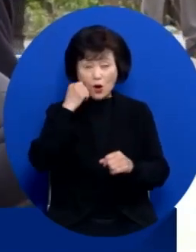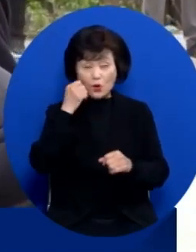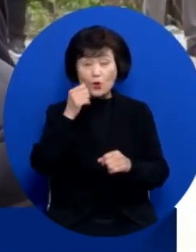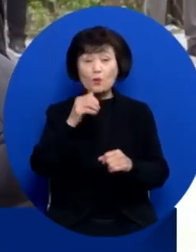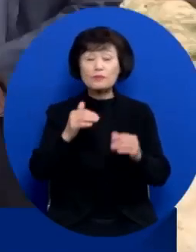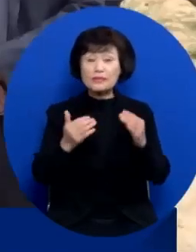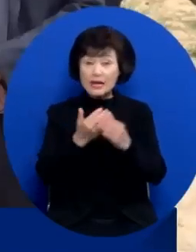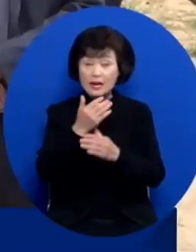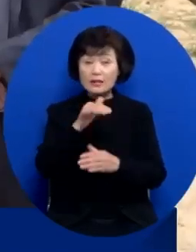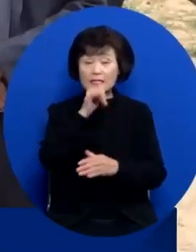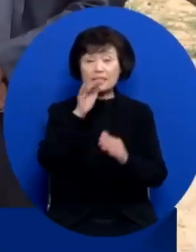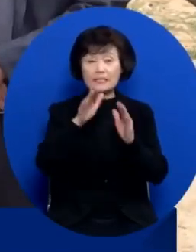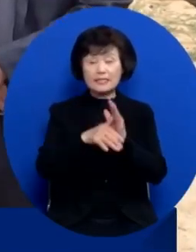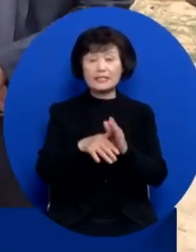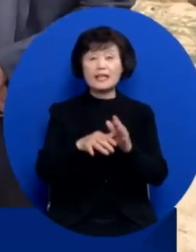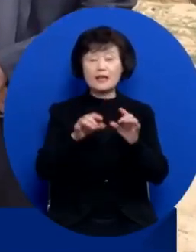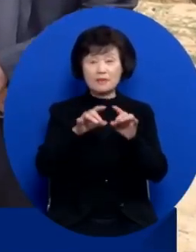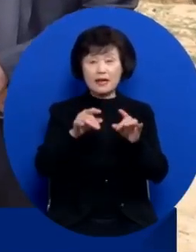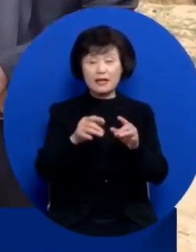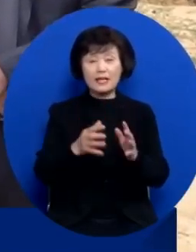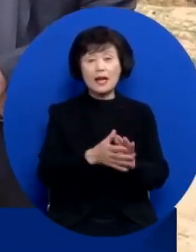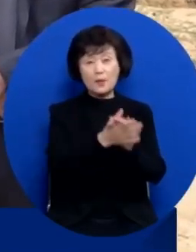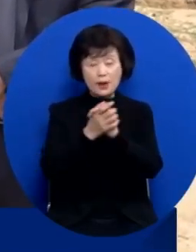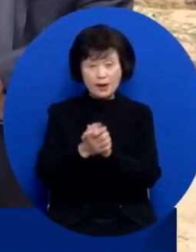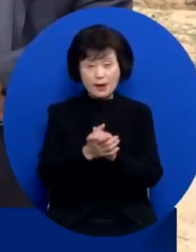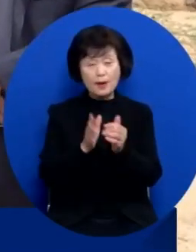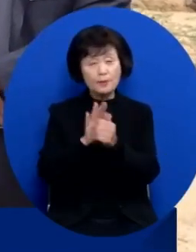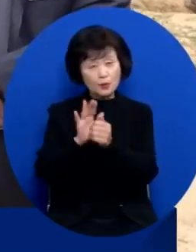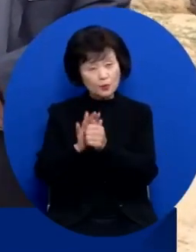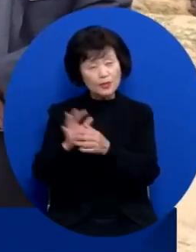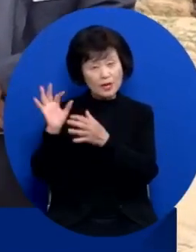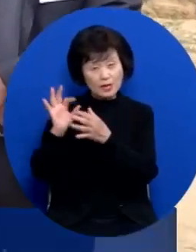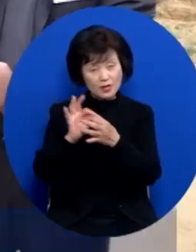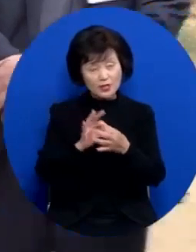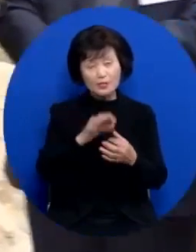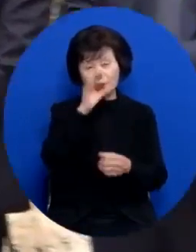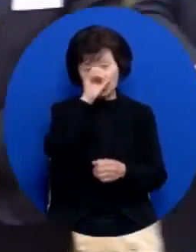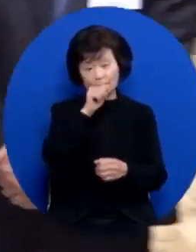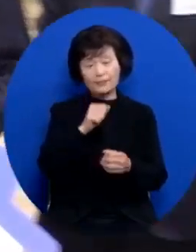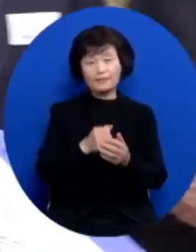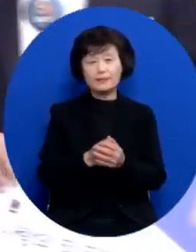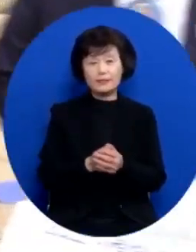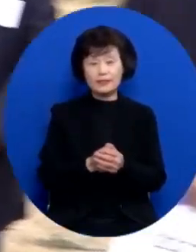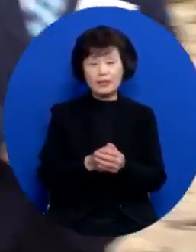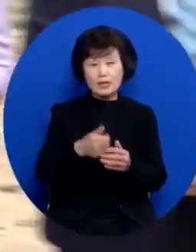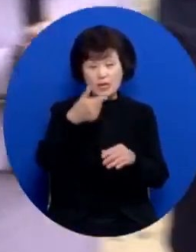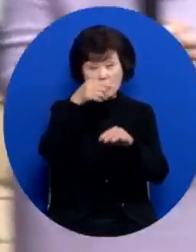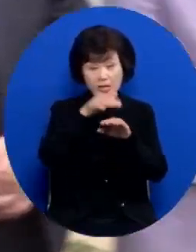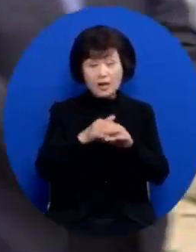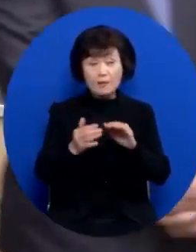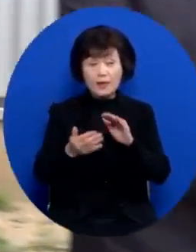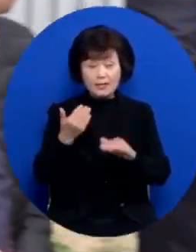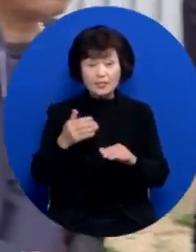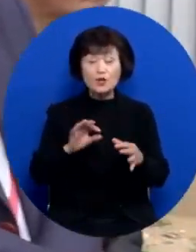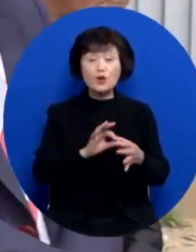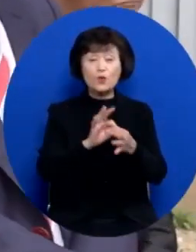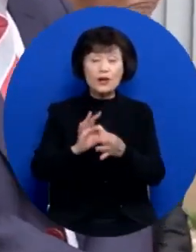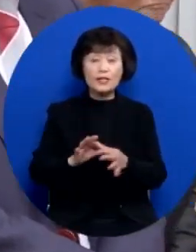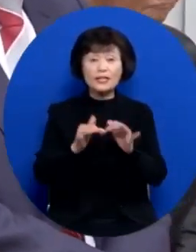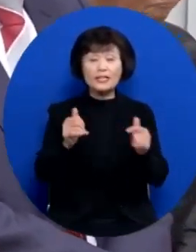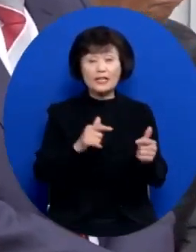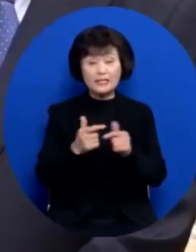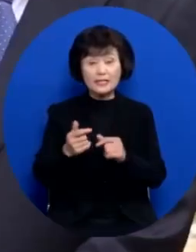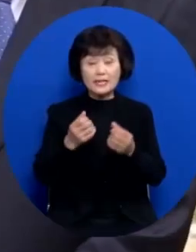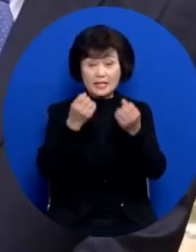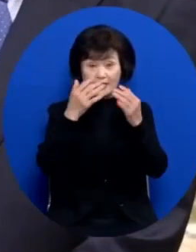돼서 사랑을 실천하는 모습을 계속 이어갔으면 좋겠다 그렇게 생각을 합니다. 예배에 앞서 한교총 관계자들은 새